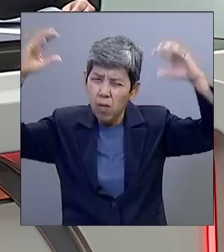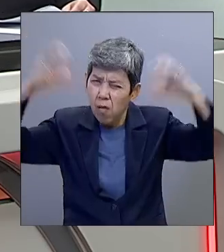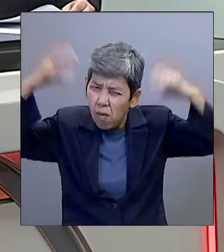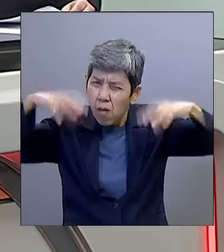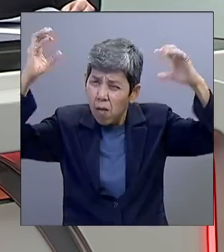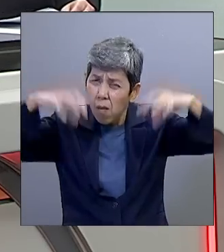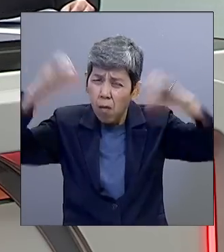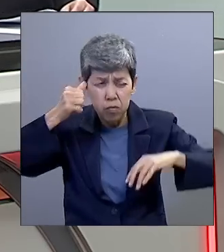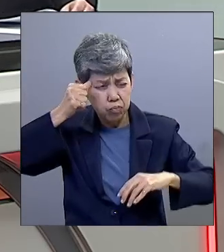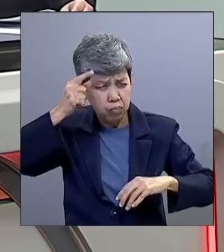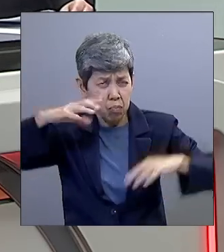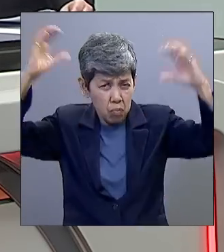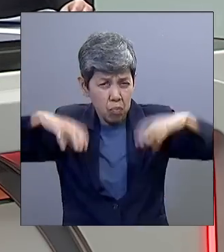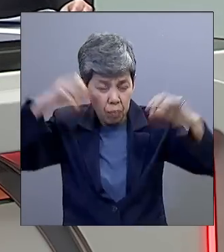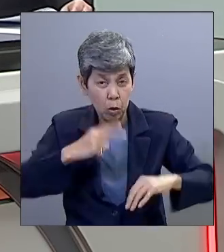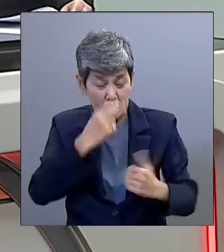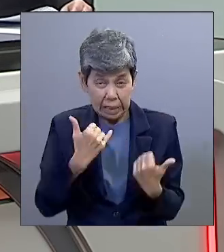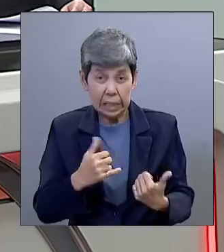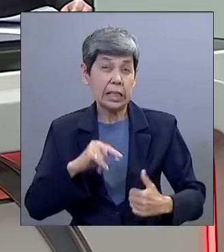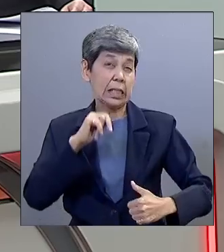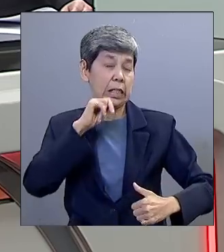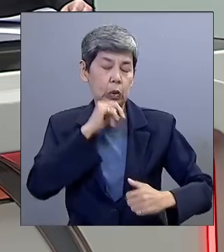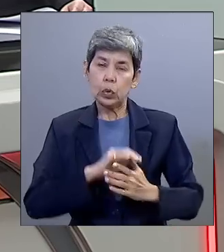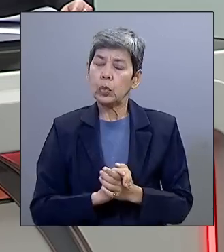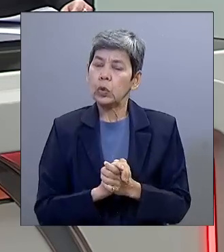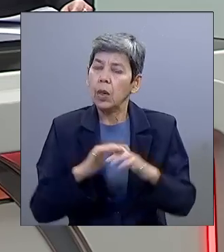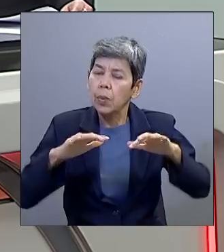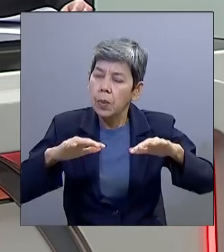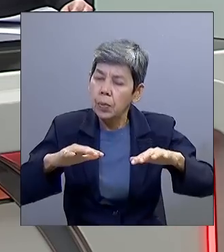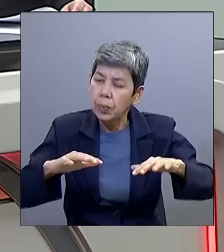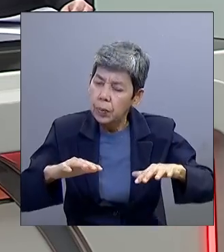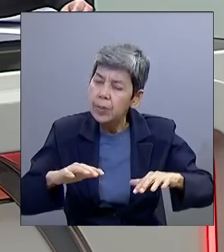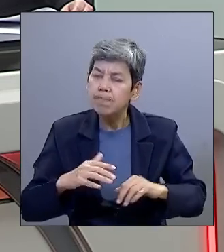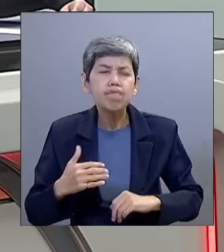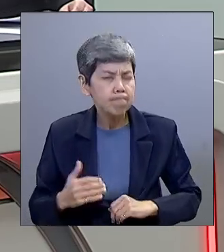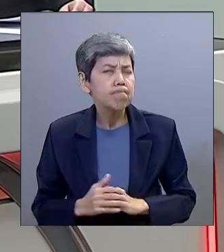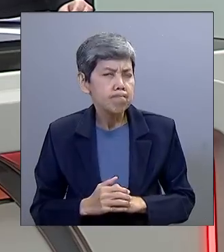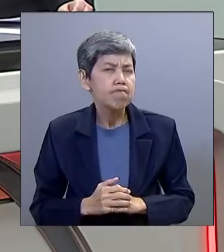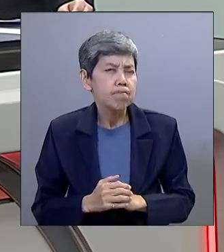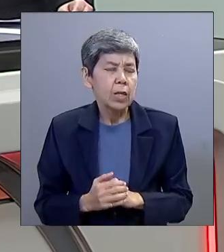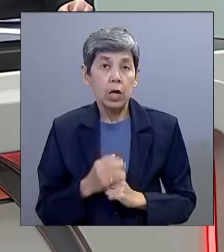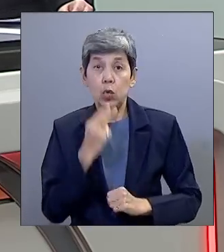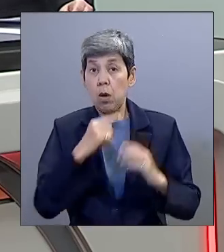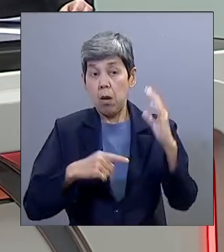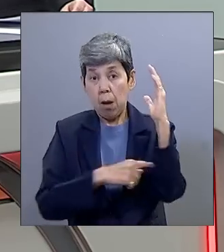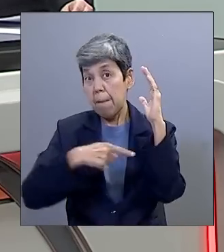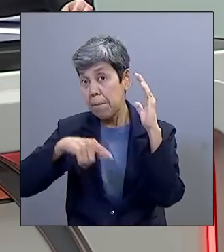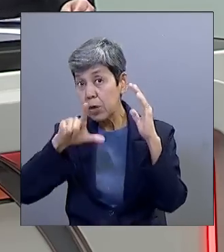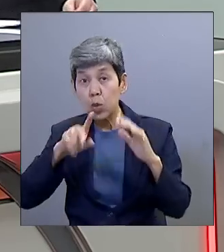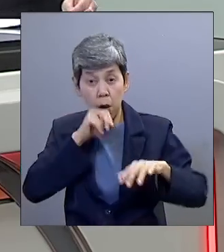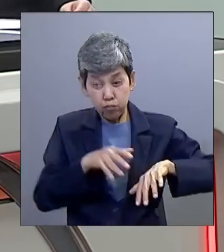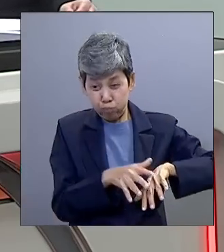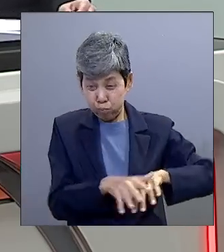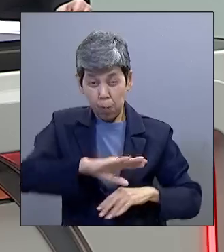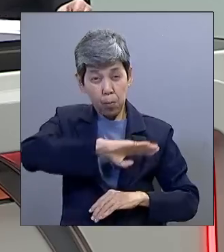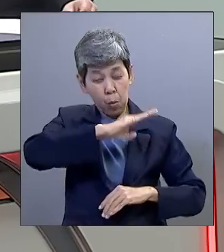สมมาหลายวันในภาพรวมตอนนี้สถานการณ์อาจจะเริ่มคลี่คลายไปในหลายจุดค่ะแต่สำหรับที่พัทลุงน้ำป่าจากเทือก